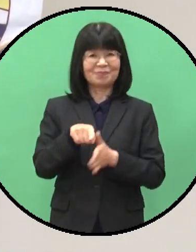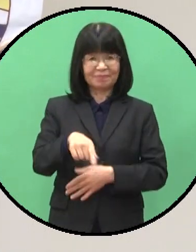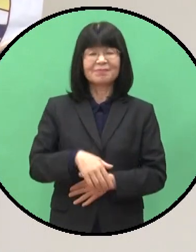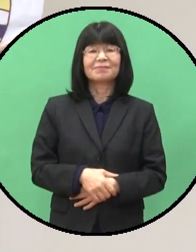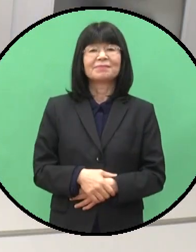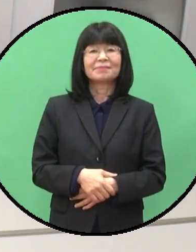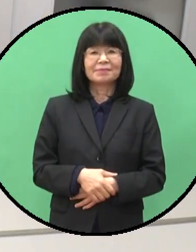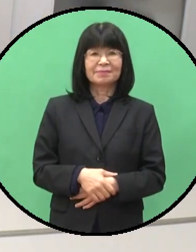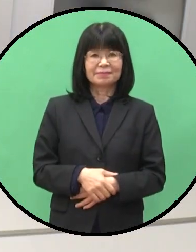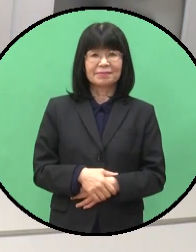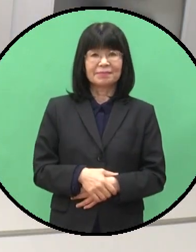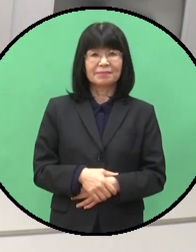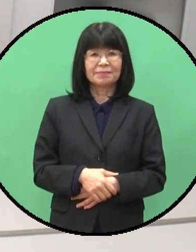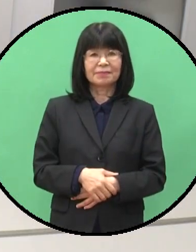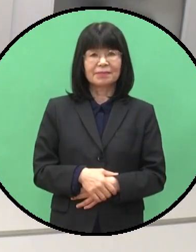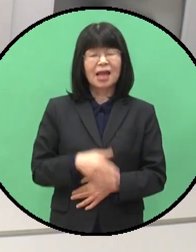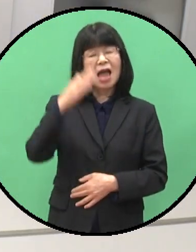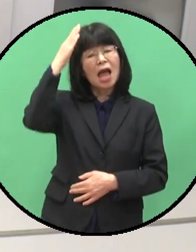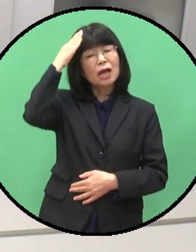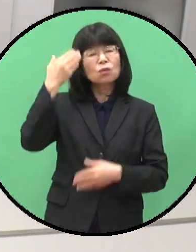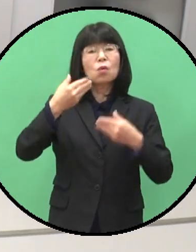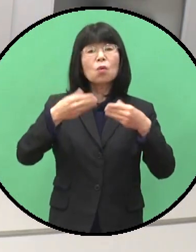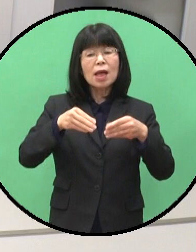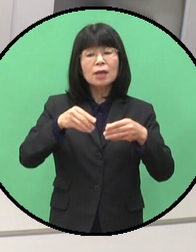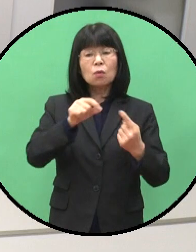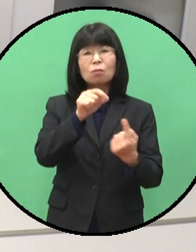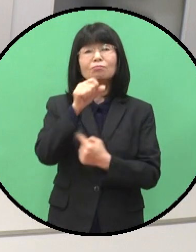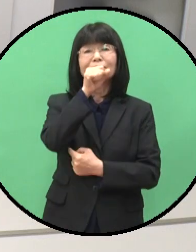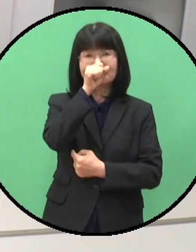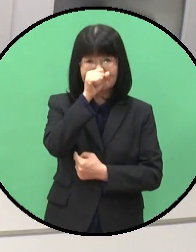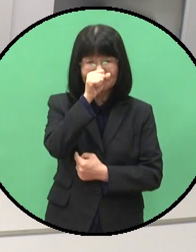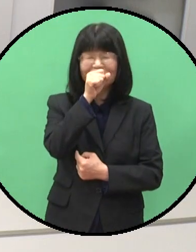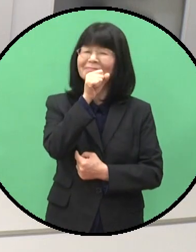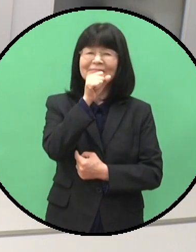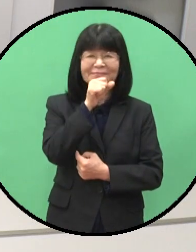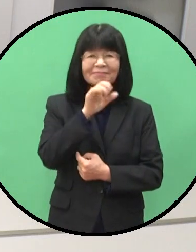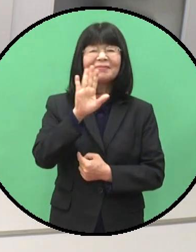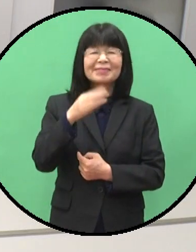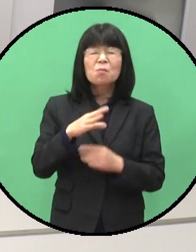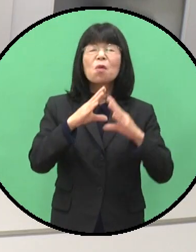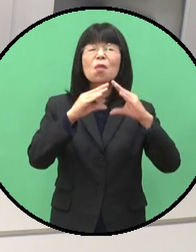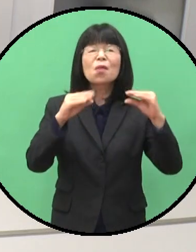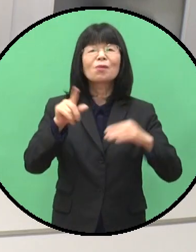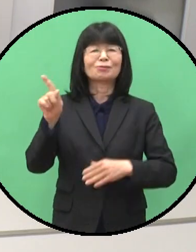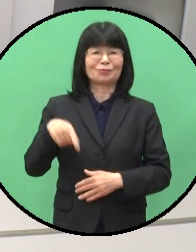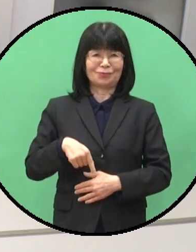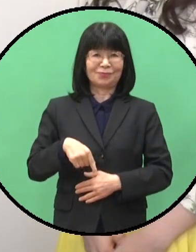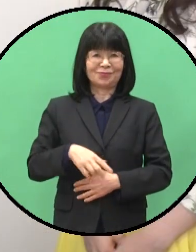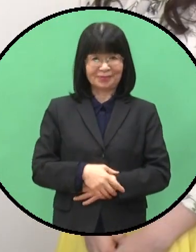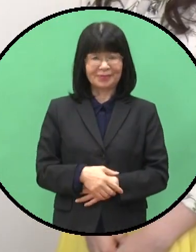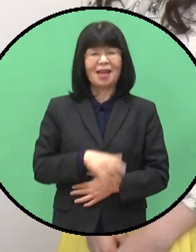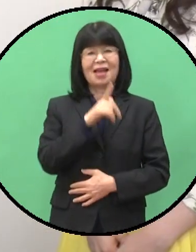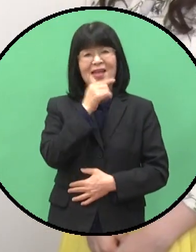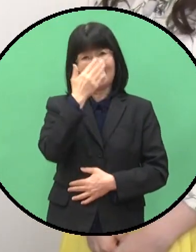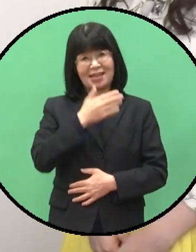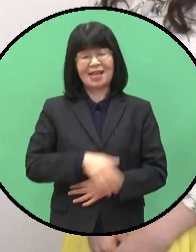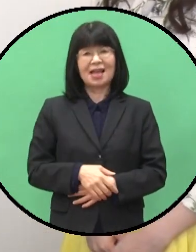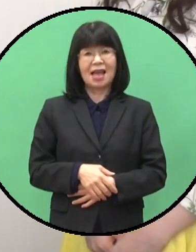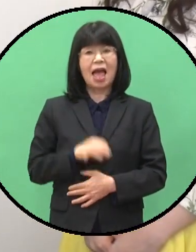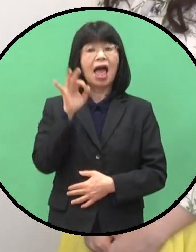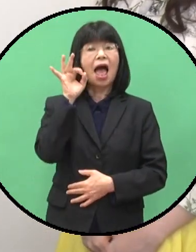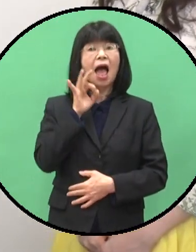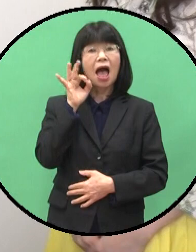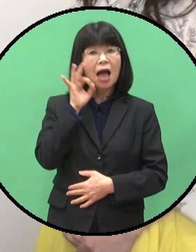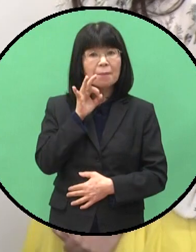時用に、はいはいはい は い、 このチョコレートはいいんですけど、はい、溶けちゃう恐れもある。 あ、なるほど。 飴とかやった